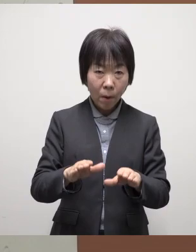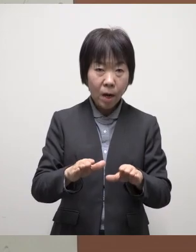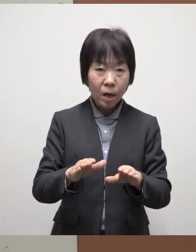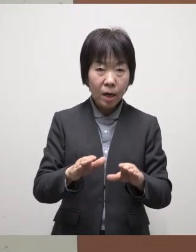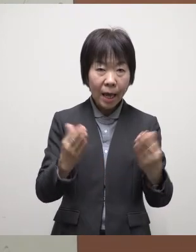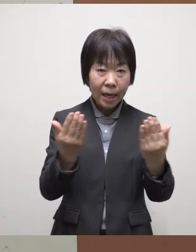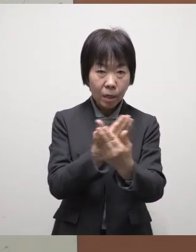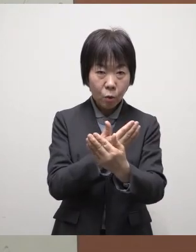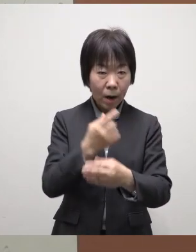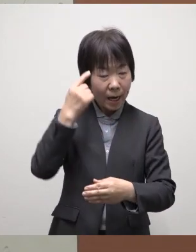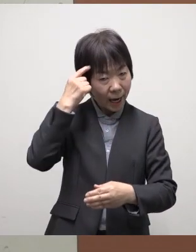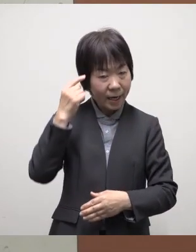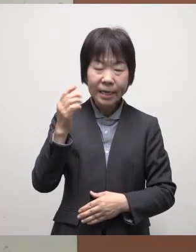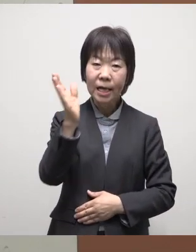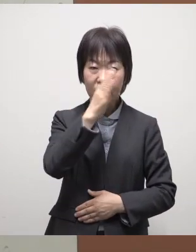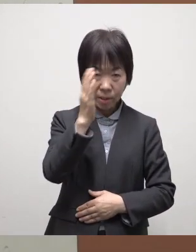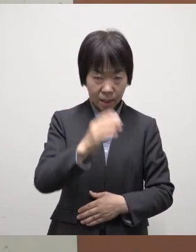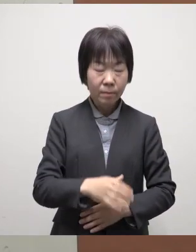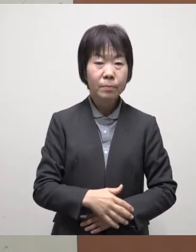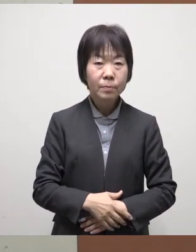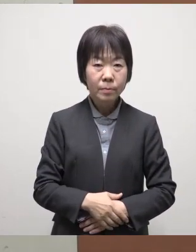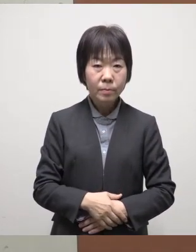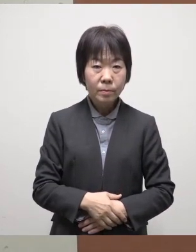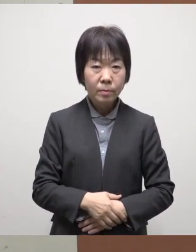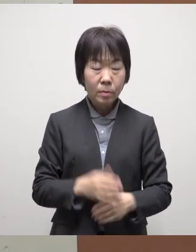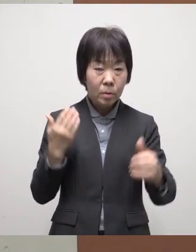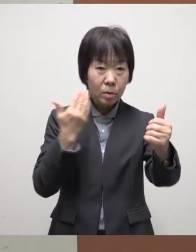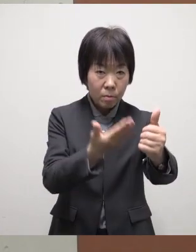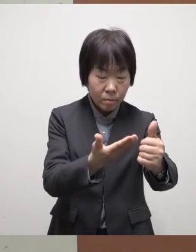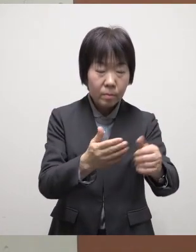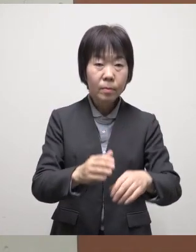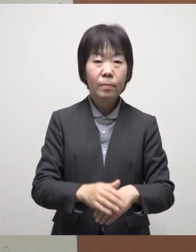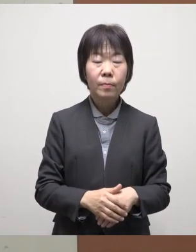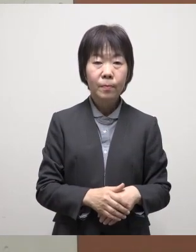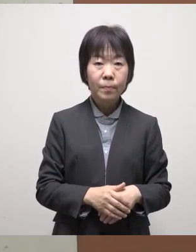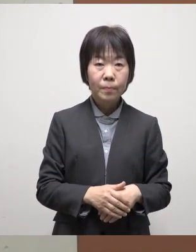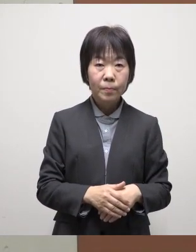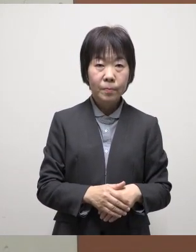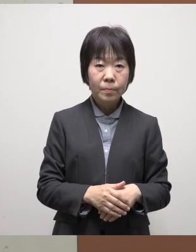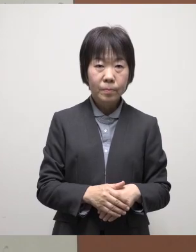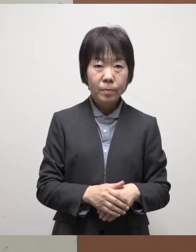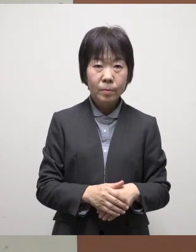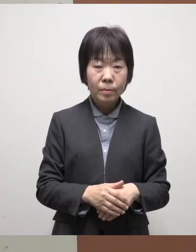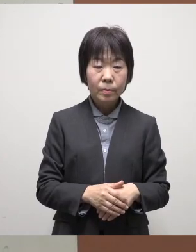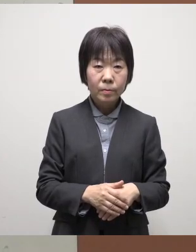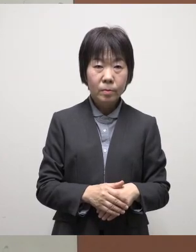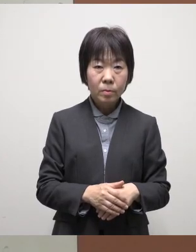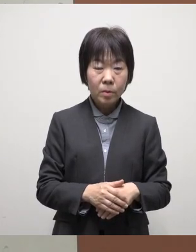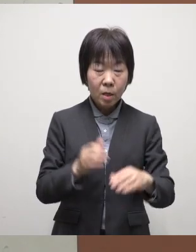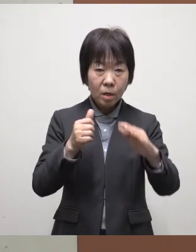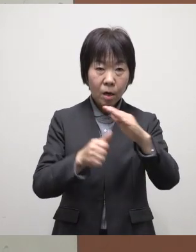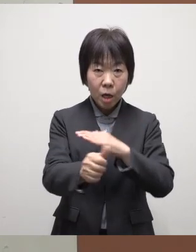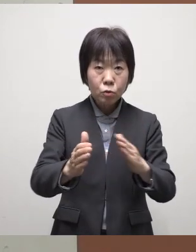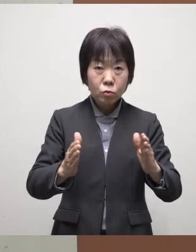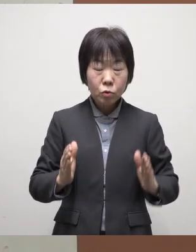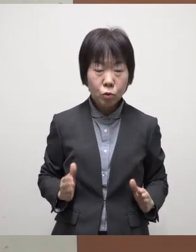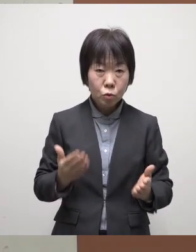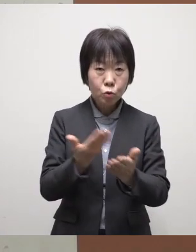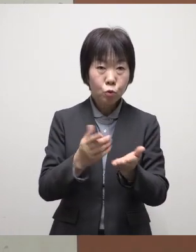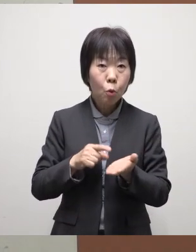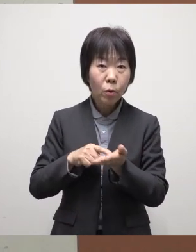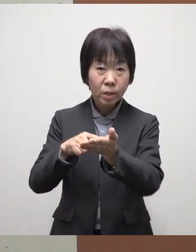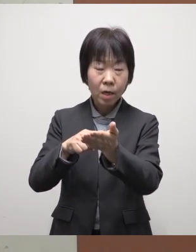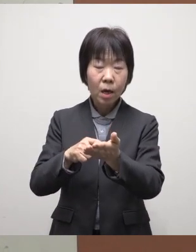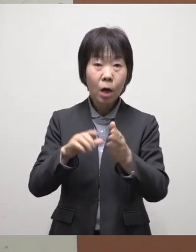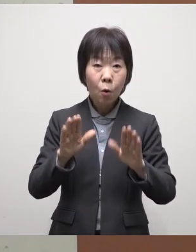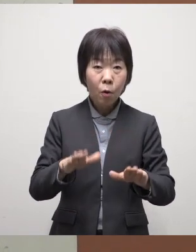変更は考えておりませんあすいませんあの最後に反応もこう外出自粛要請ということなんです